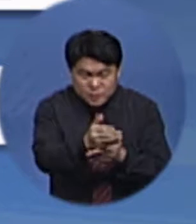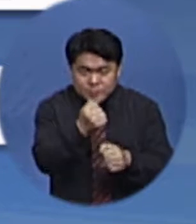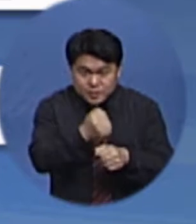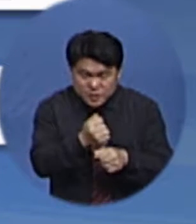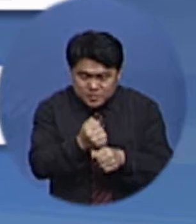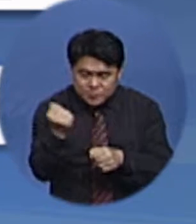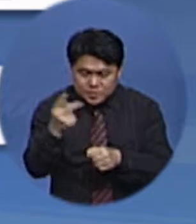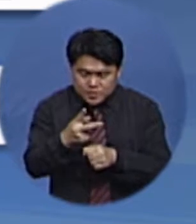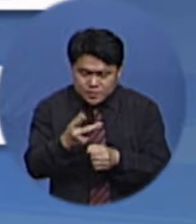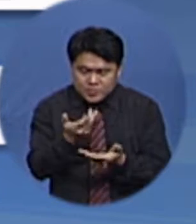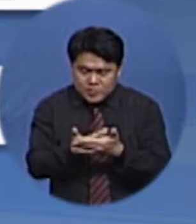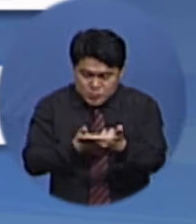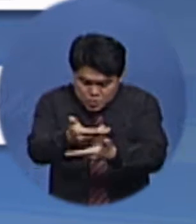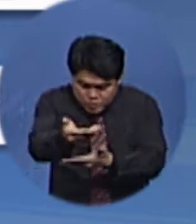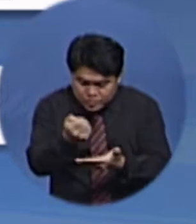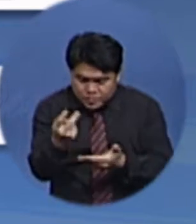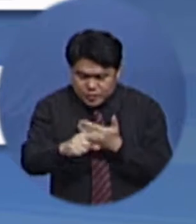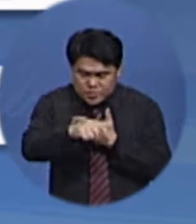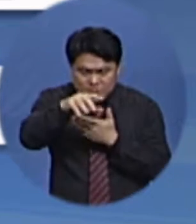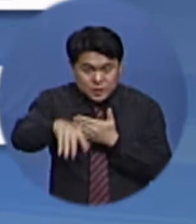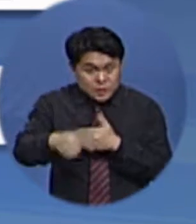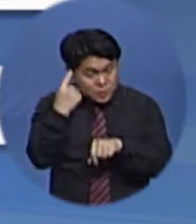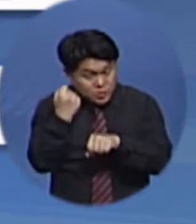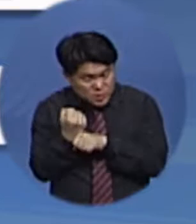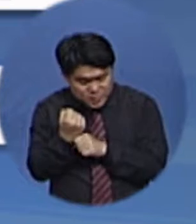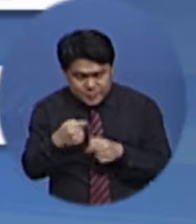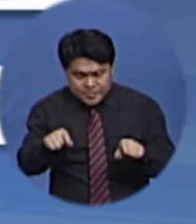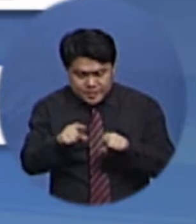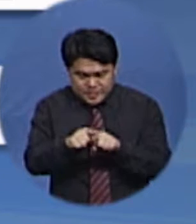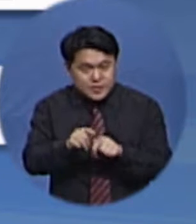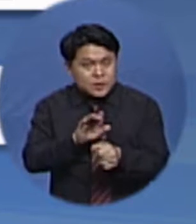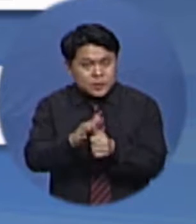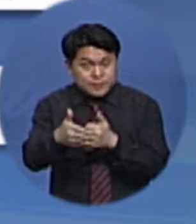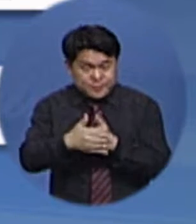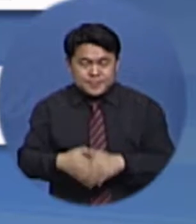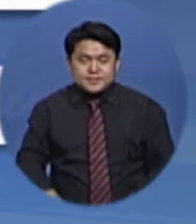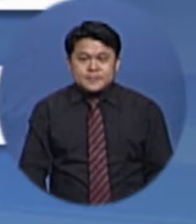인권자료 상호 교환, 지역 내 인권연구 공동협력 등입니다.